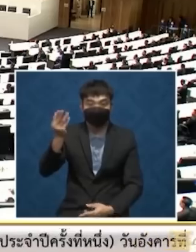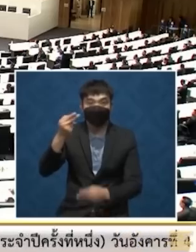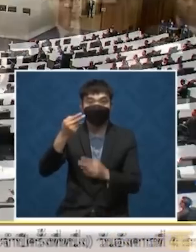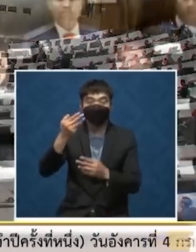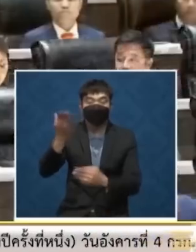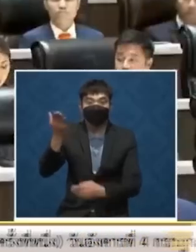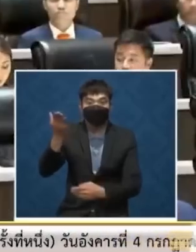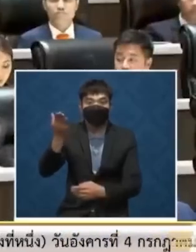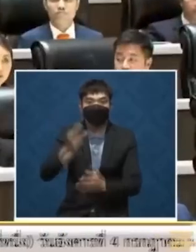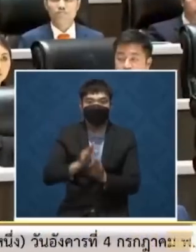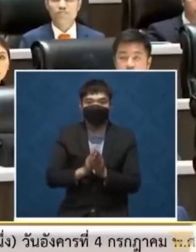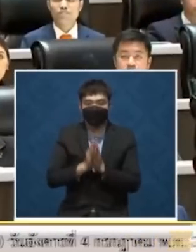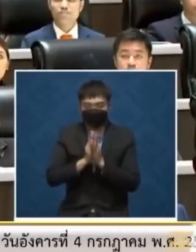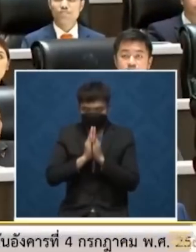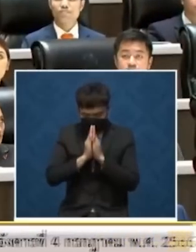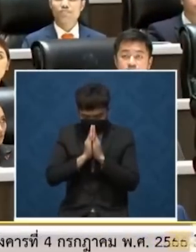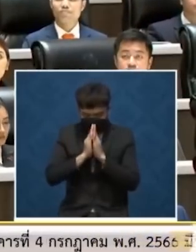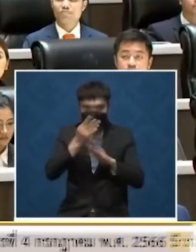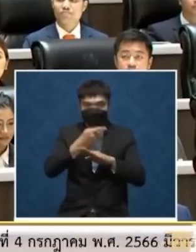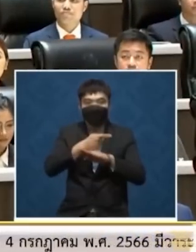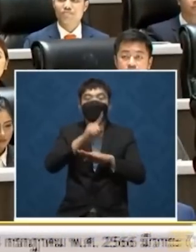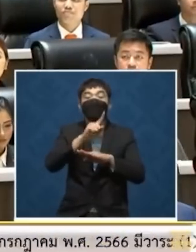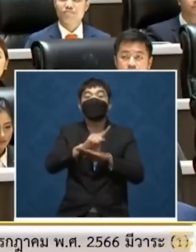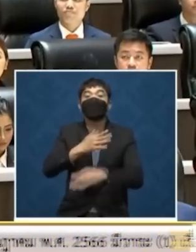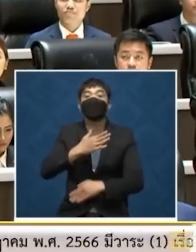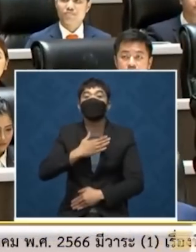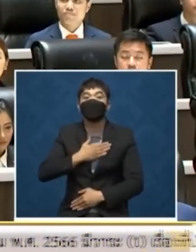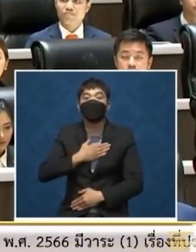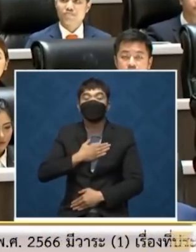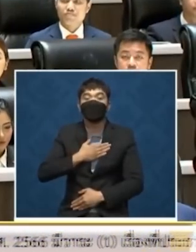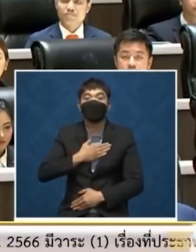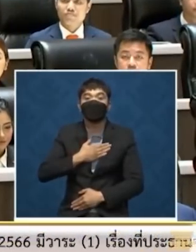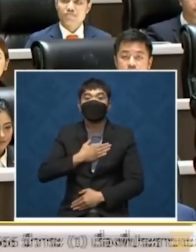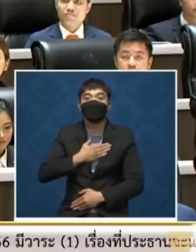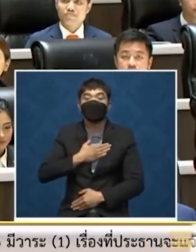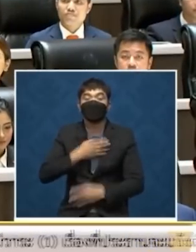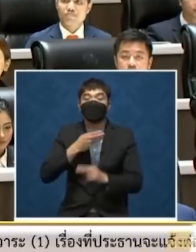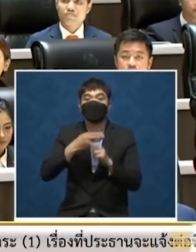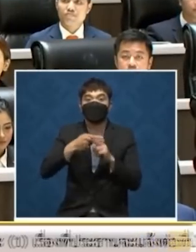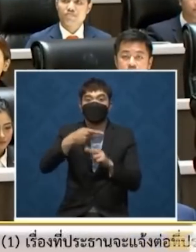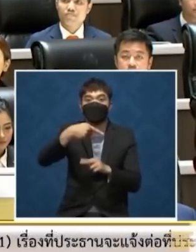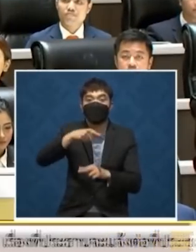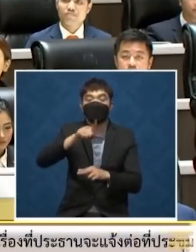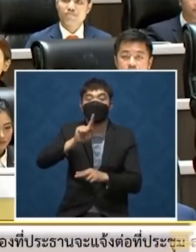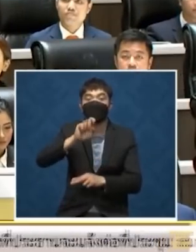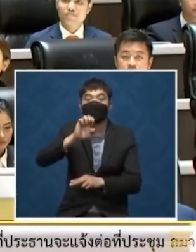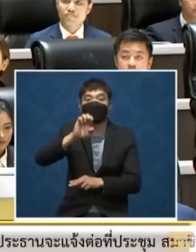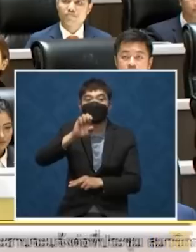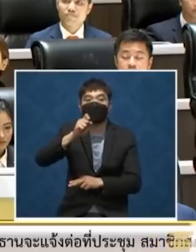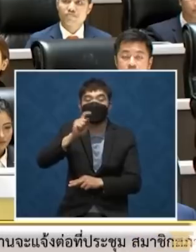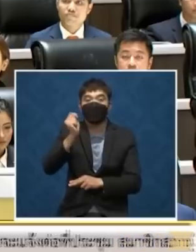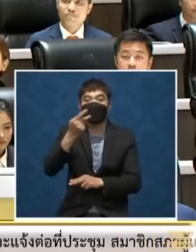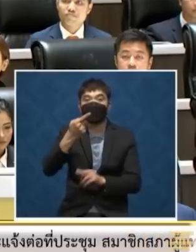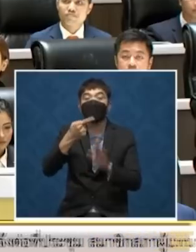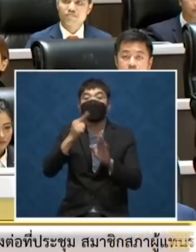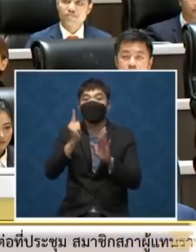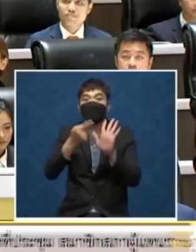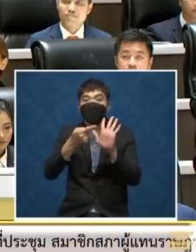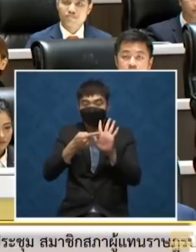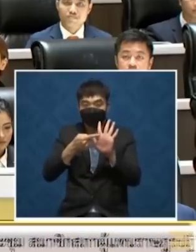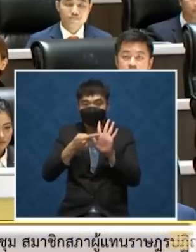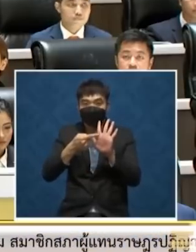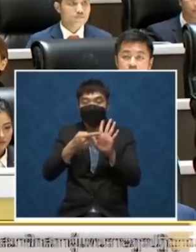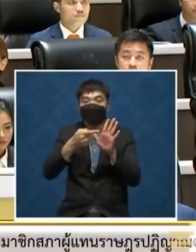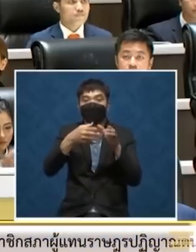เรียนท่านประธานที่เคารพครับผมพี่ชาลิ้มเจริญรัตน์บัญชีรายชื่อพรรคก้าวไกล